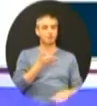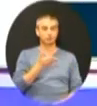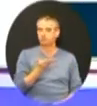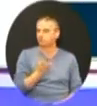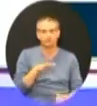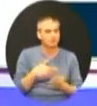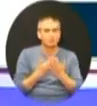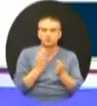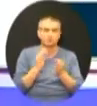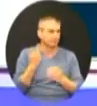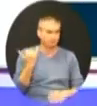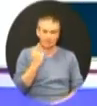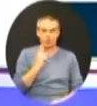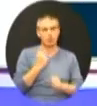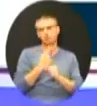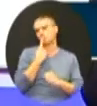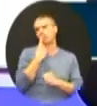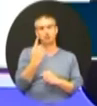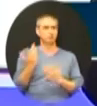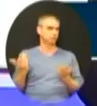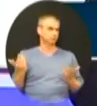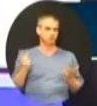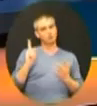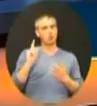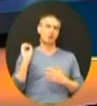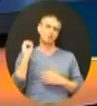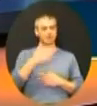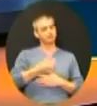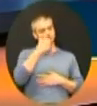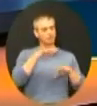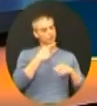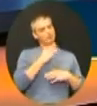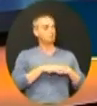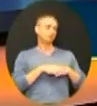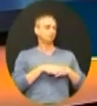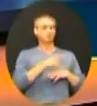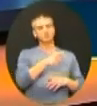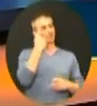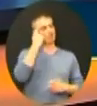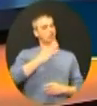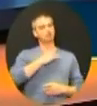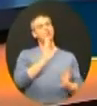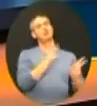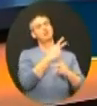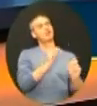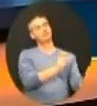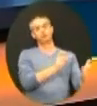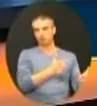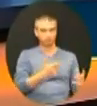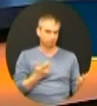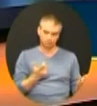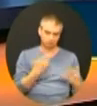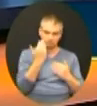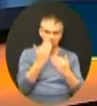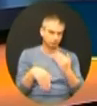הרי היצים המשפטים לרוב לא עושים מה שהם רוצים הם לא באים לשר בממשלה ואומרים לו זאת עמדתנו ואתה לא יכול לעשות כן